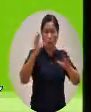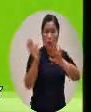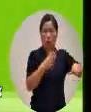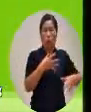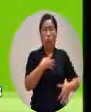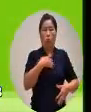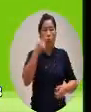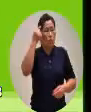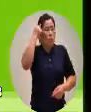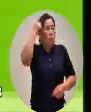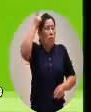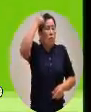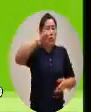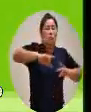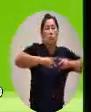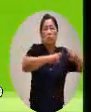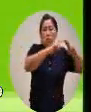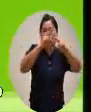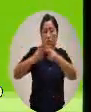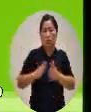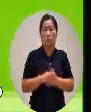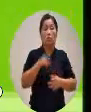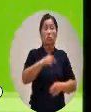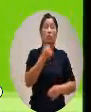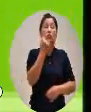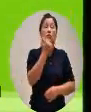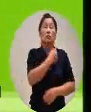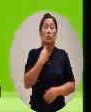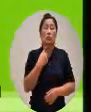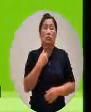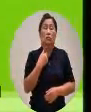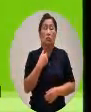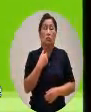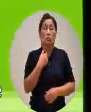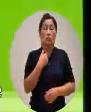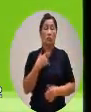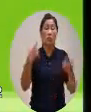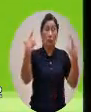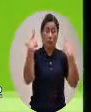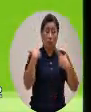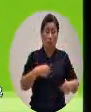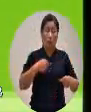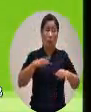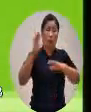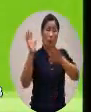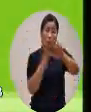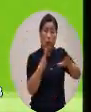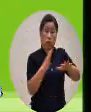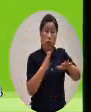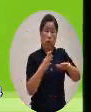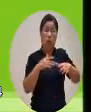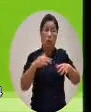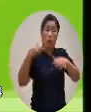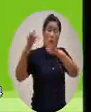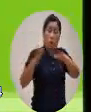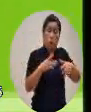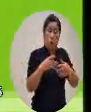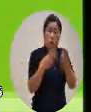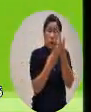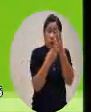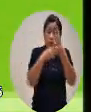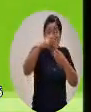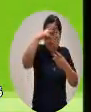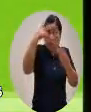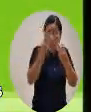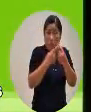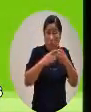概念然後去做調整所以這樣的話其實他包括說把原來的風災害的一個管理的策略包括緊急